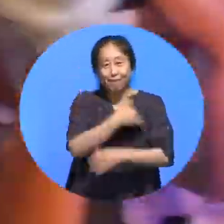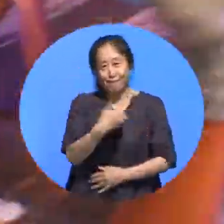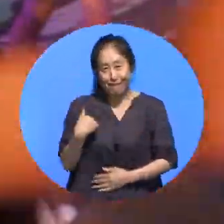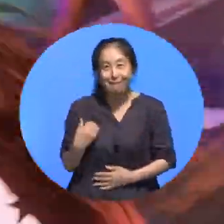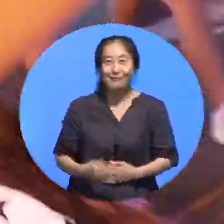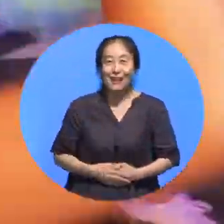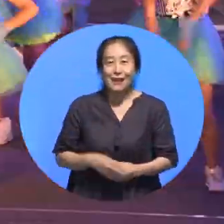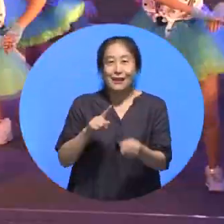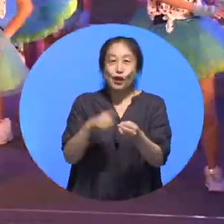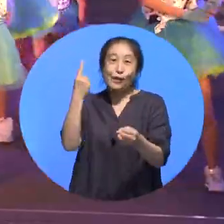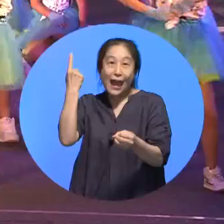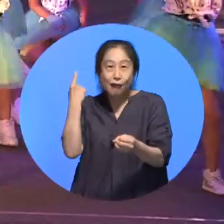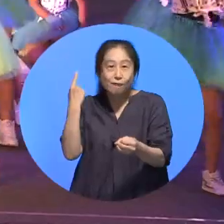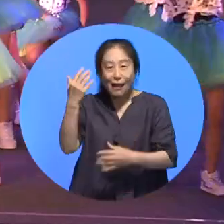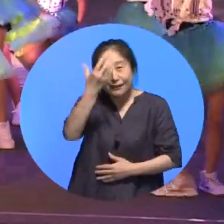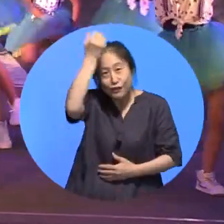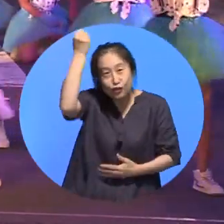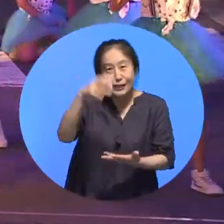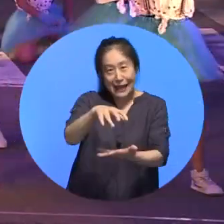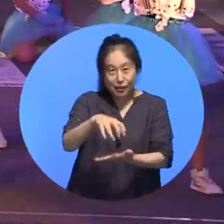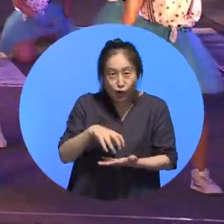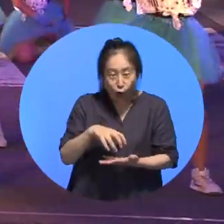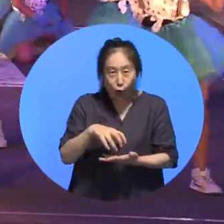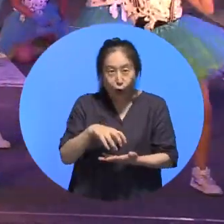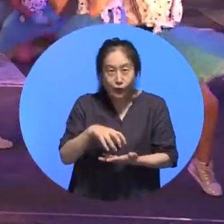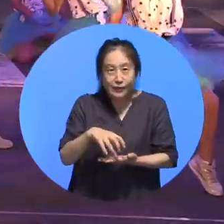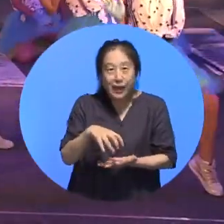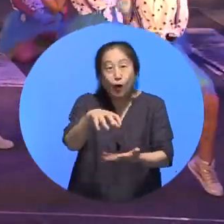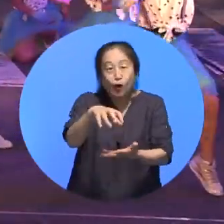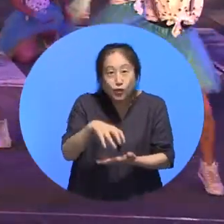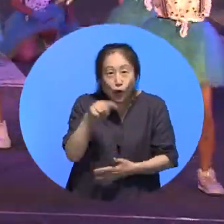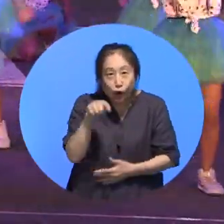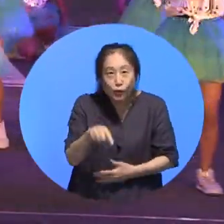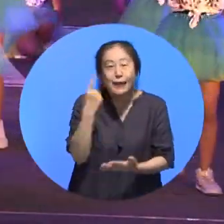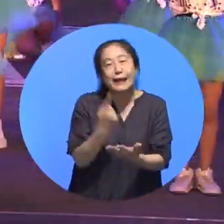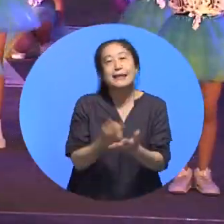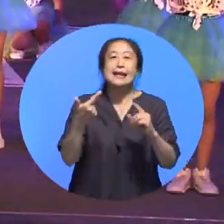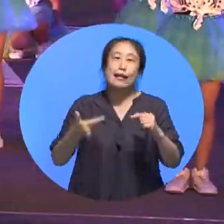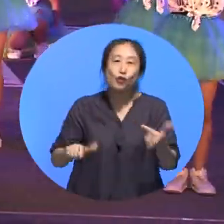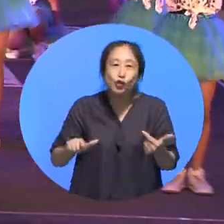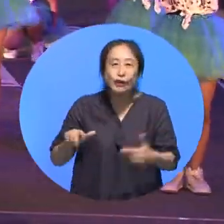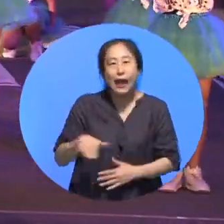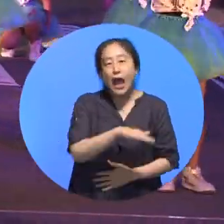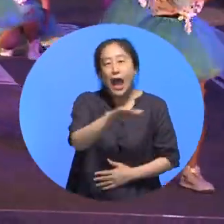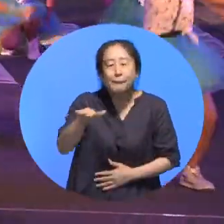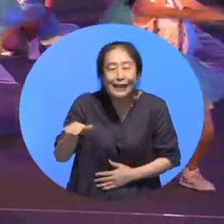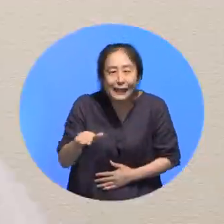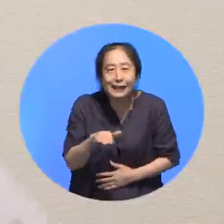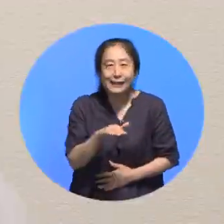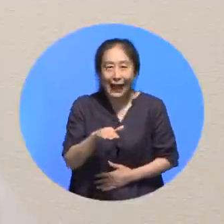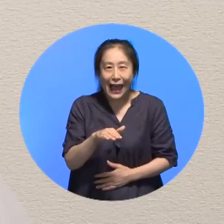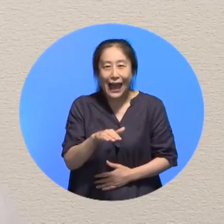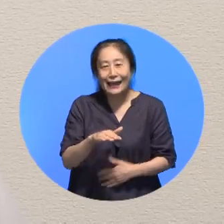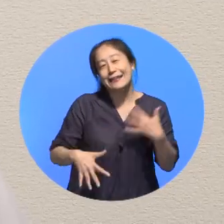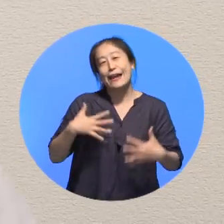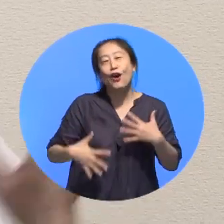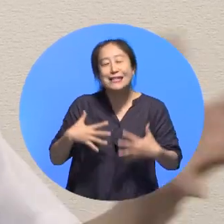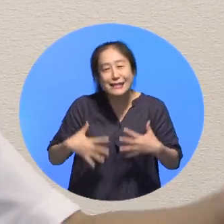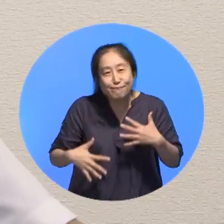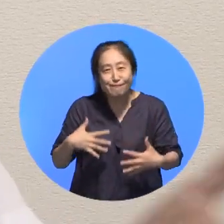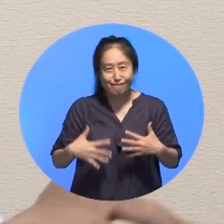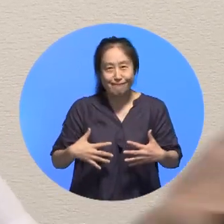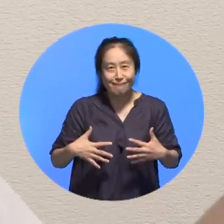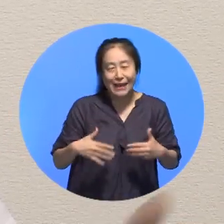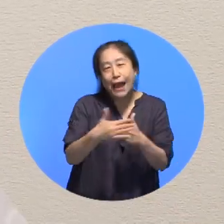です去年は水短所いただきましたししてますけど賞取ることじゃなくていかにみんなが楽しめるかを